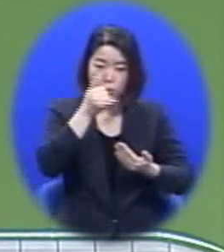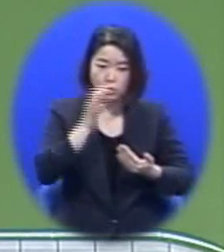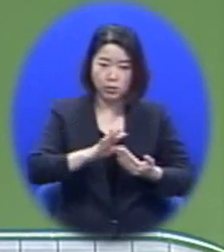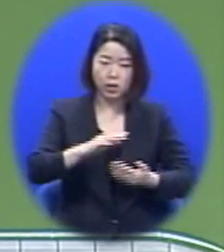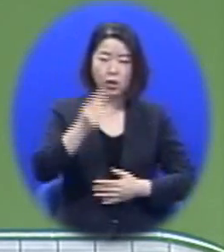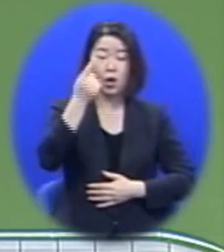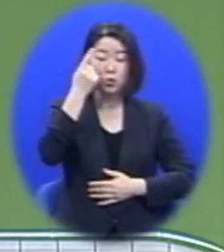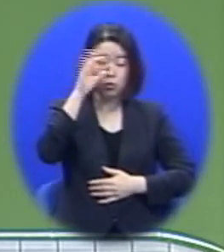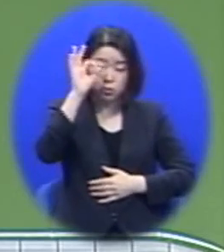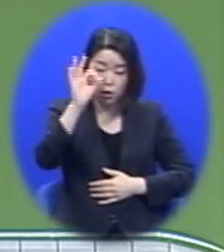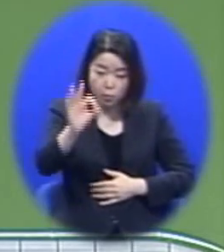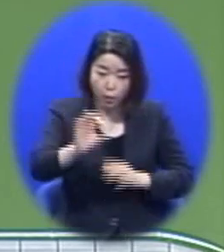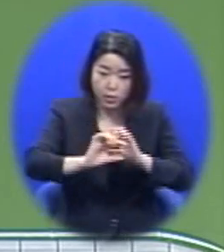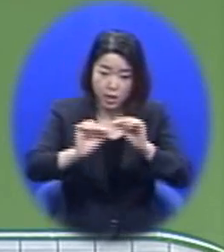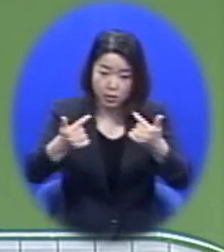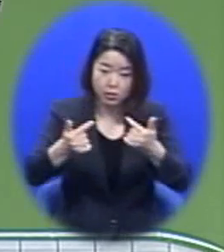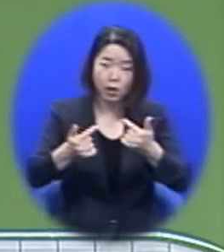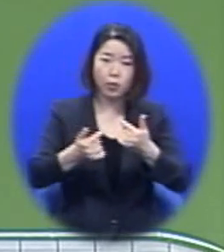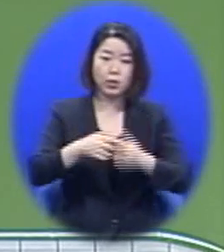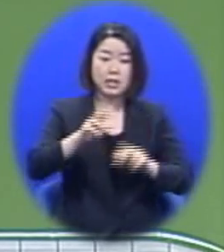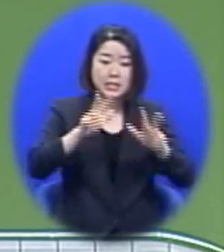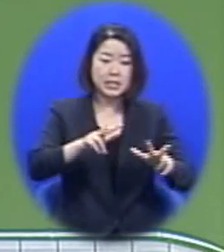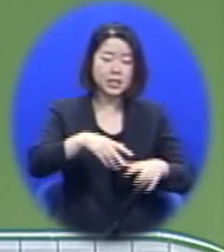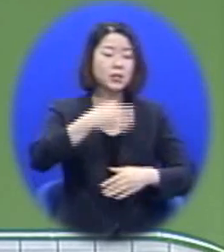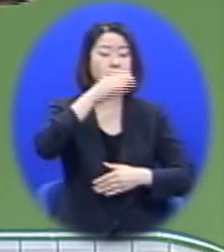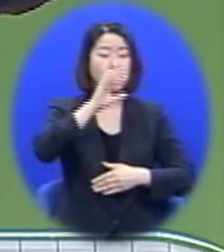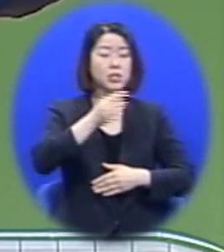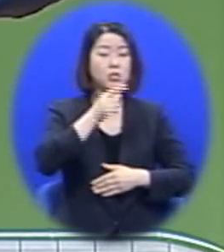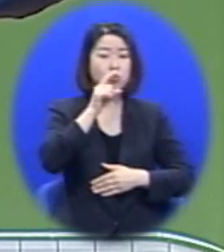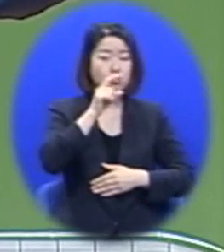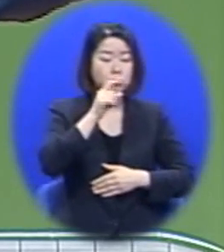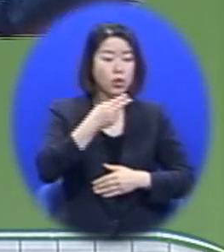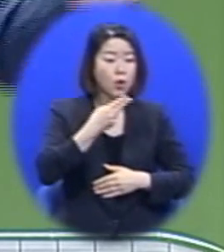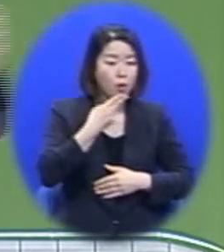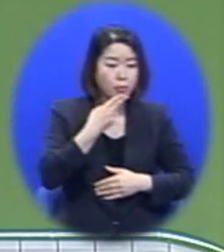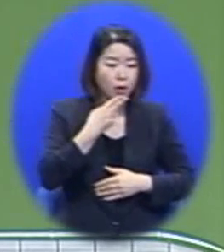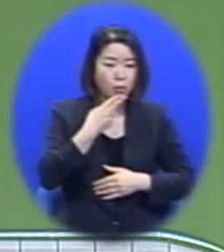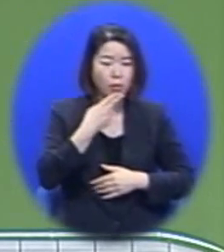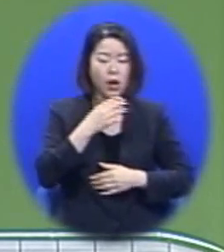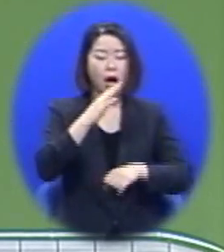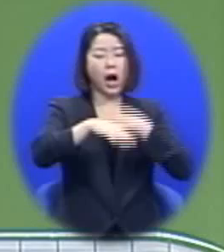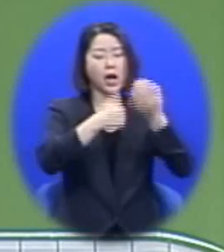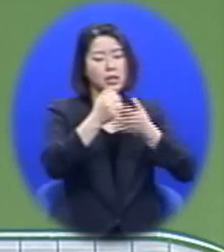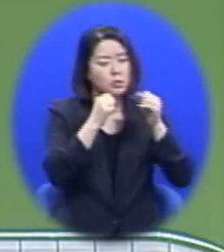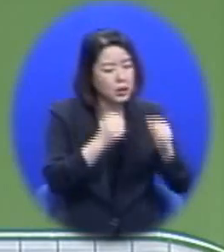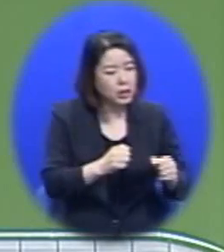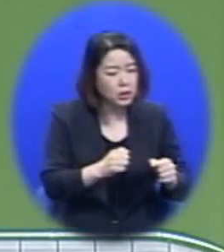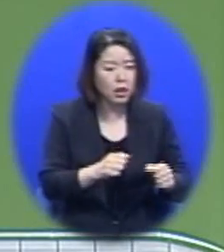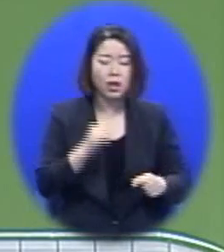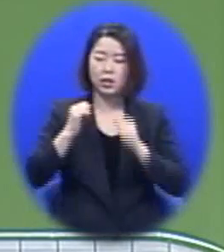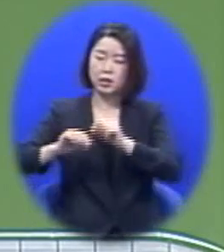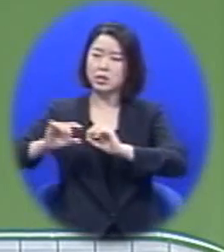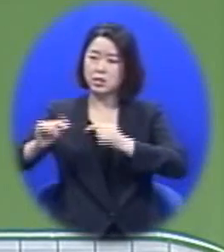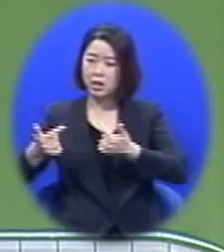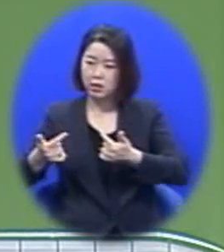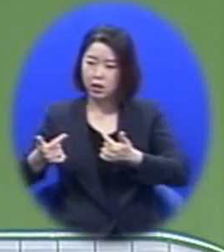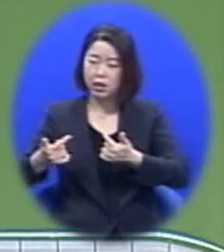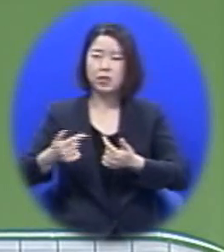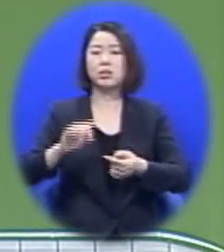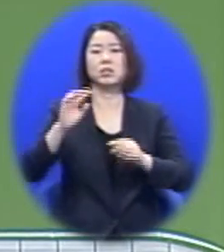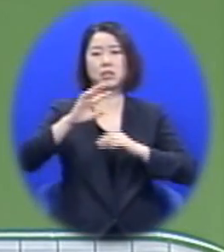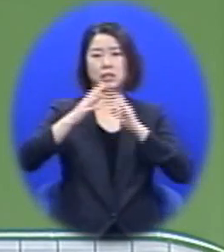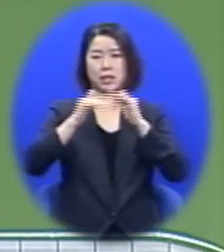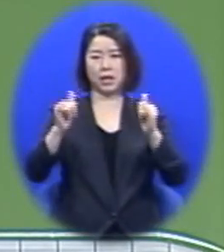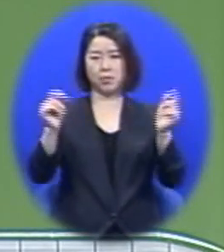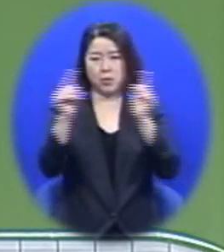마실 물이 없다고 금방 하나님이 계신가 안 계신가 하나님이 안 계신가 봐 아, 이렇게